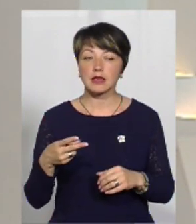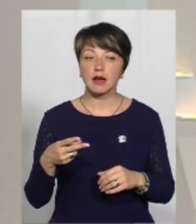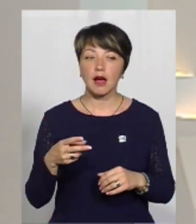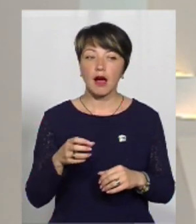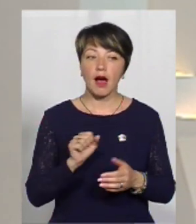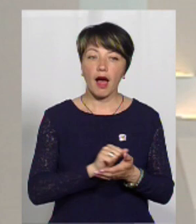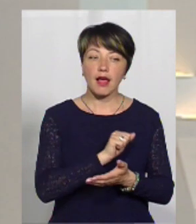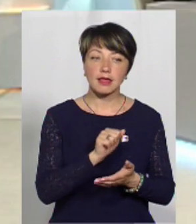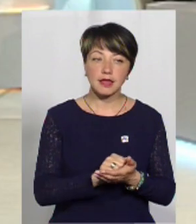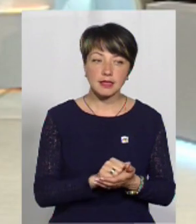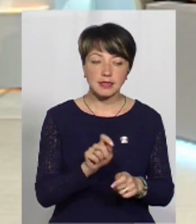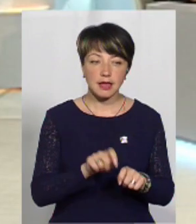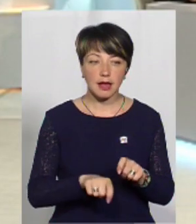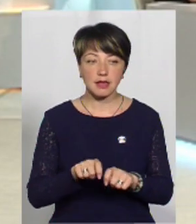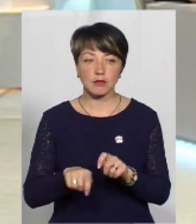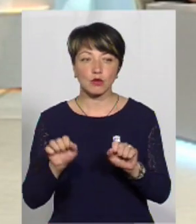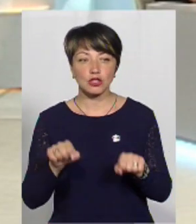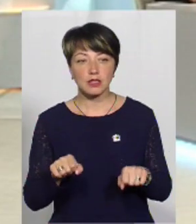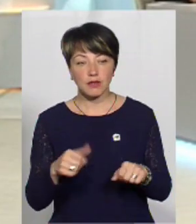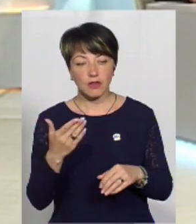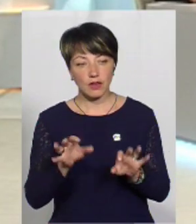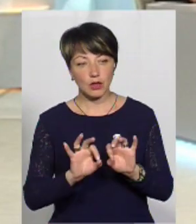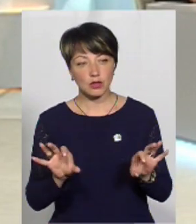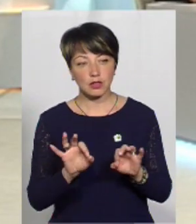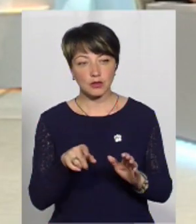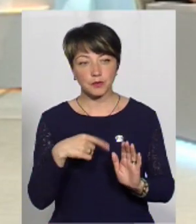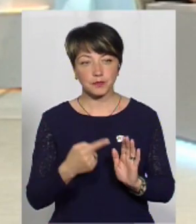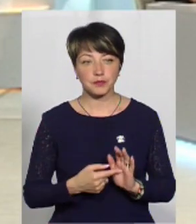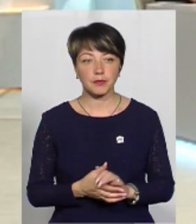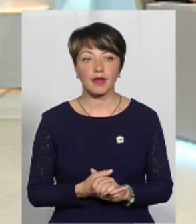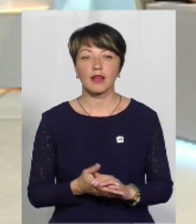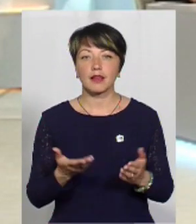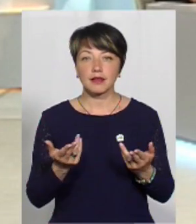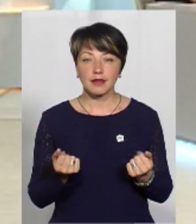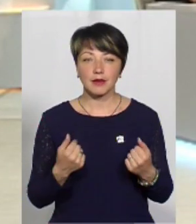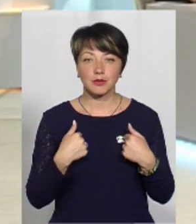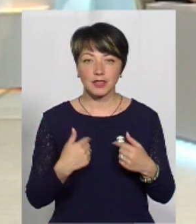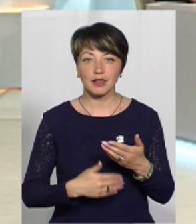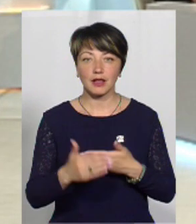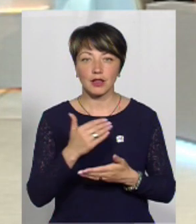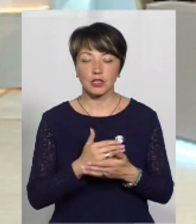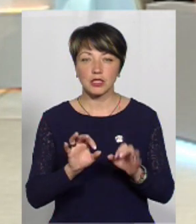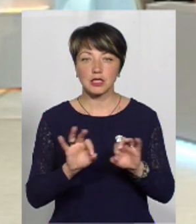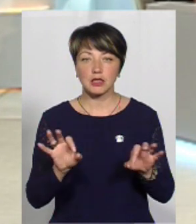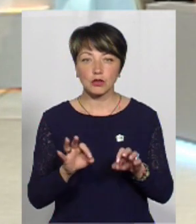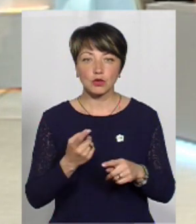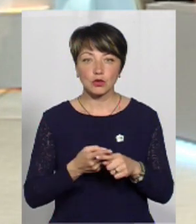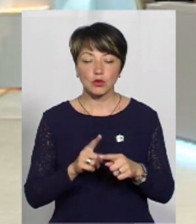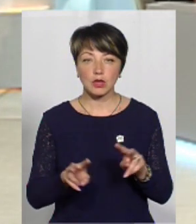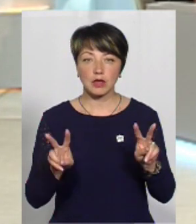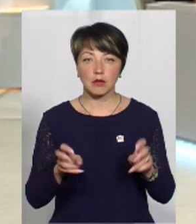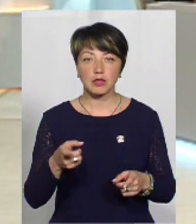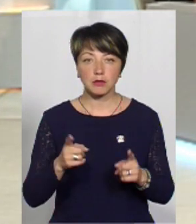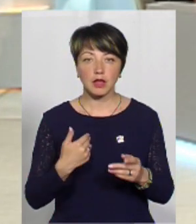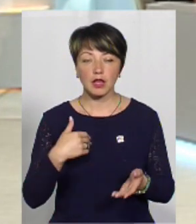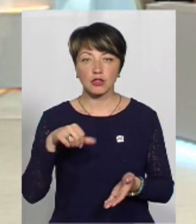професійність, атестації? Так. Можливо, ви, пані Олена, скажете? Можливо, я скажу нарешті цю тему.